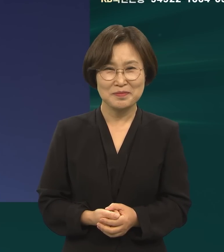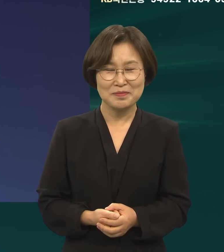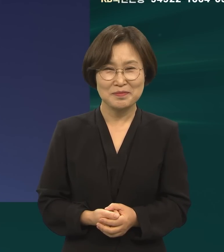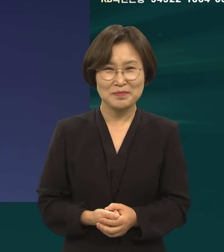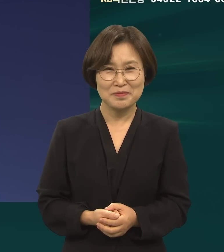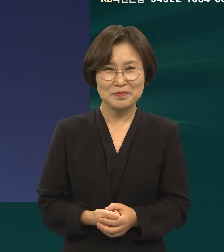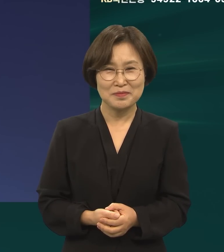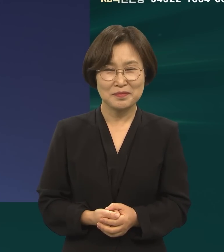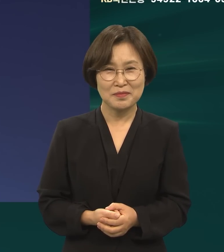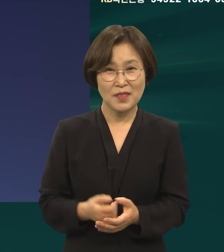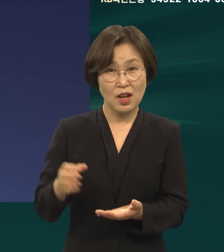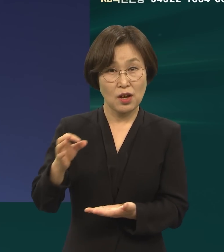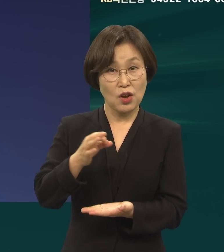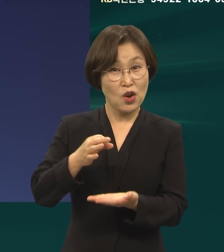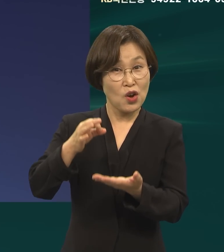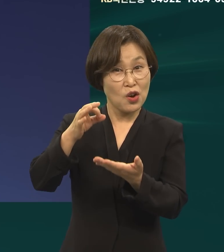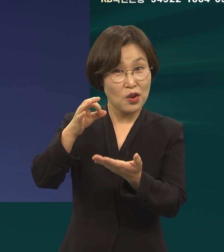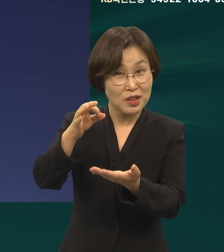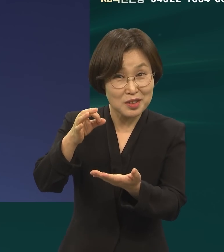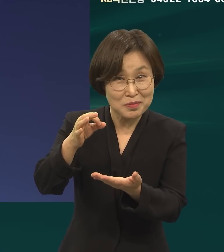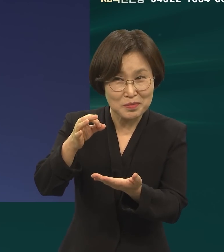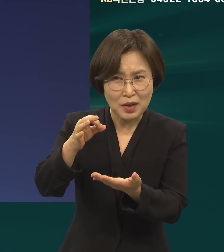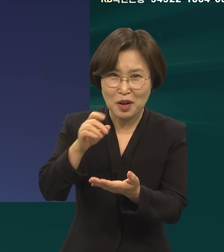네, 그러니까 헌금할 거라고 얘기하는 분은 아무도 없네요.